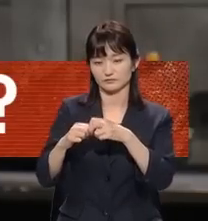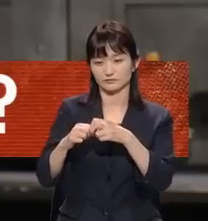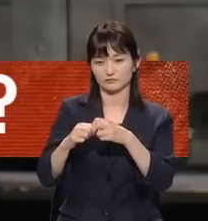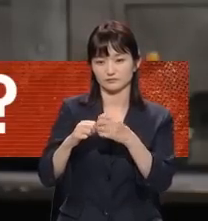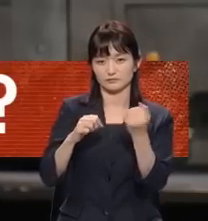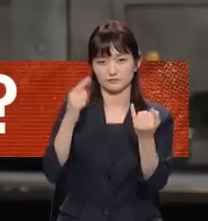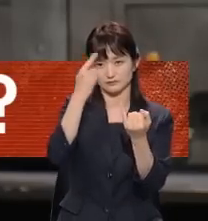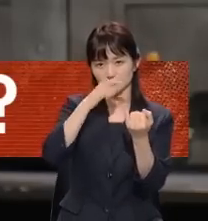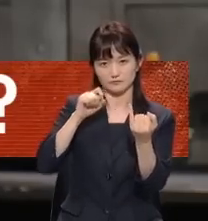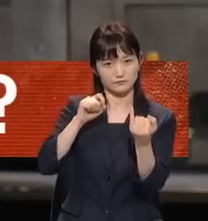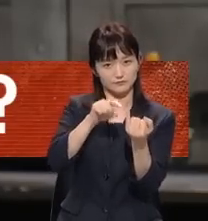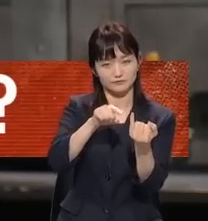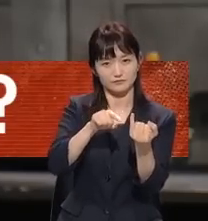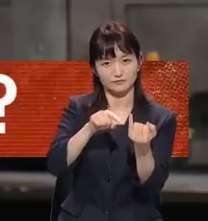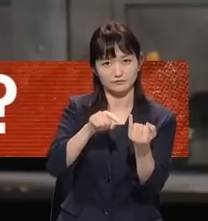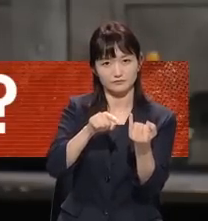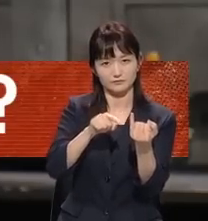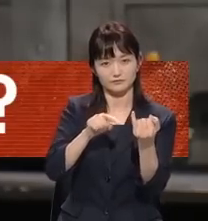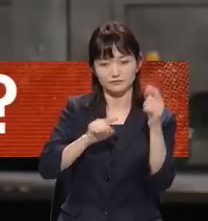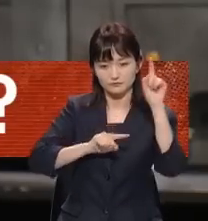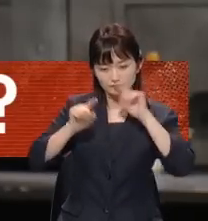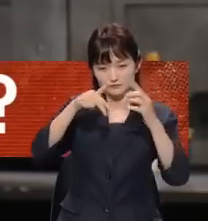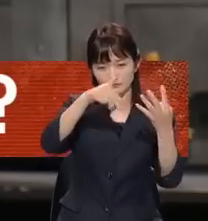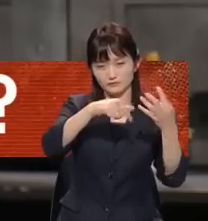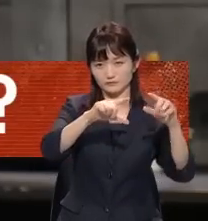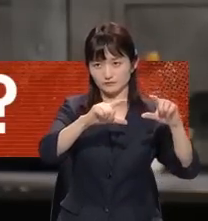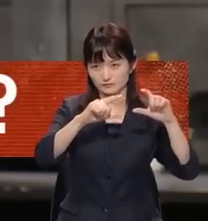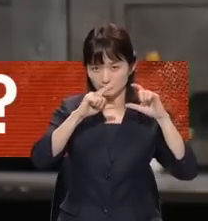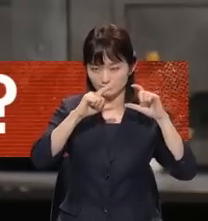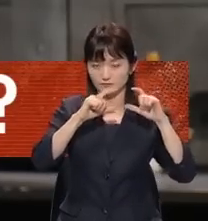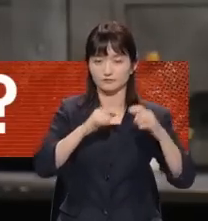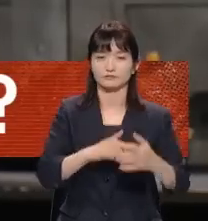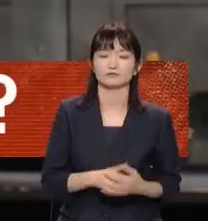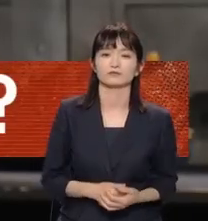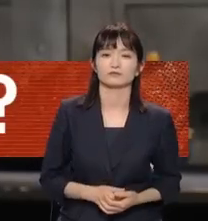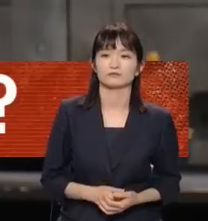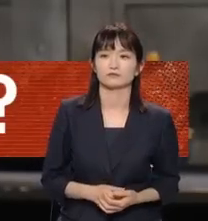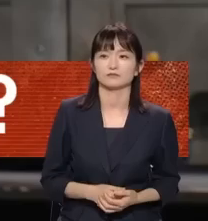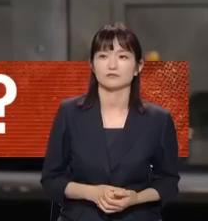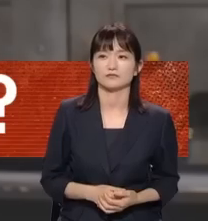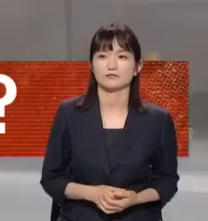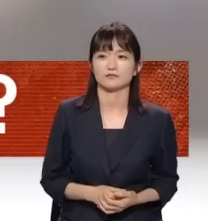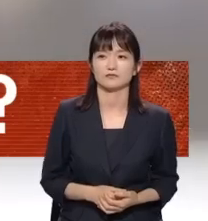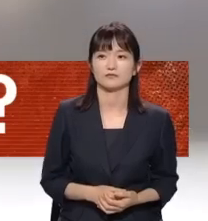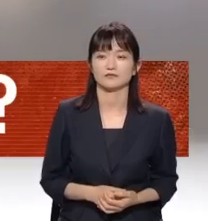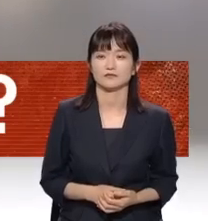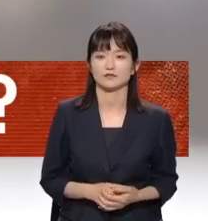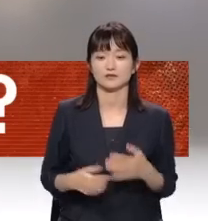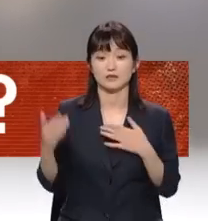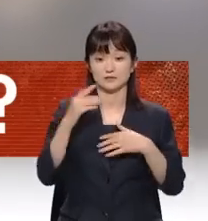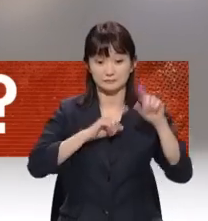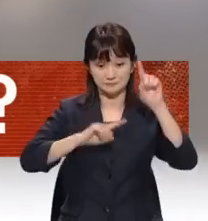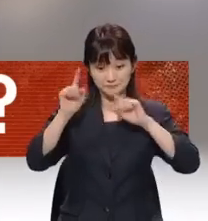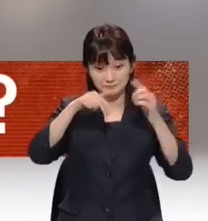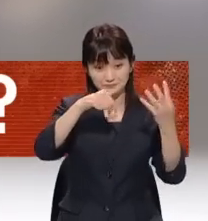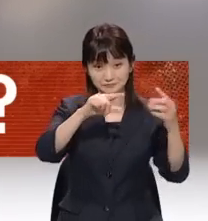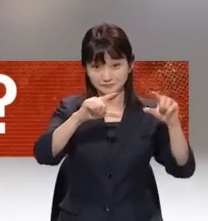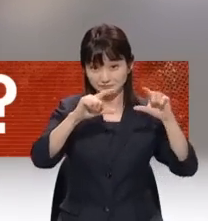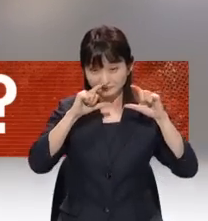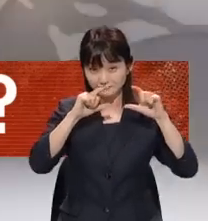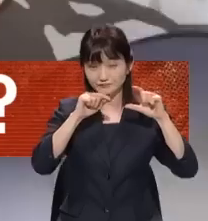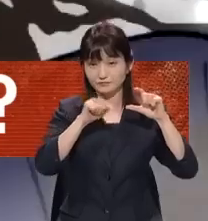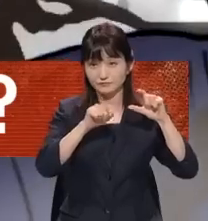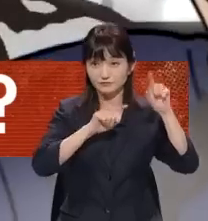때렸기 때문에 전치 4주 이상의 지금 어떤 그 상황이 만들어졌는 건데요 전치가 나왔다는 건 상해가 되었다는 거고